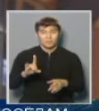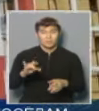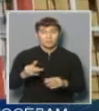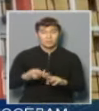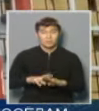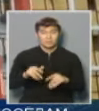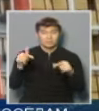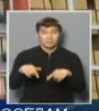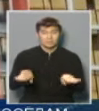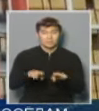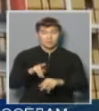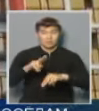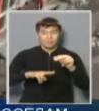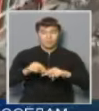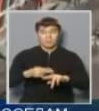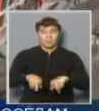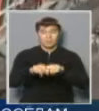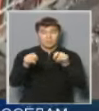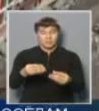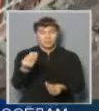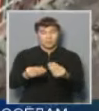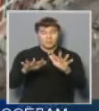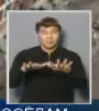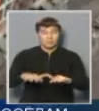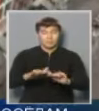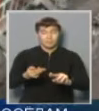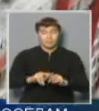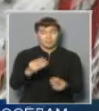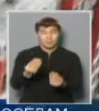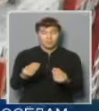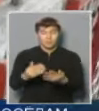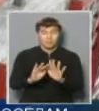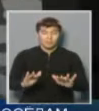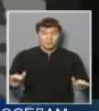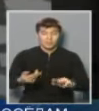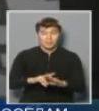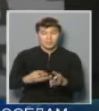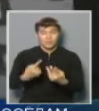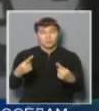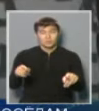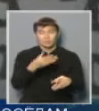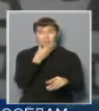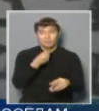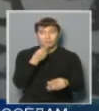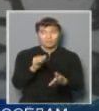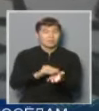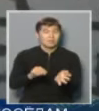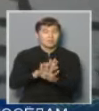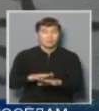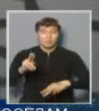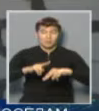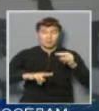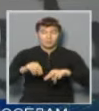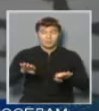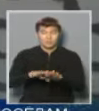Резиденс». Здесь также построены открытые игровые площадки для детей. Новый жилой комплекс отличается своей неповторимой